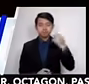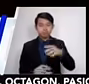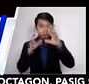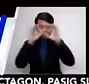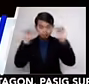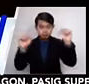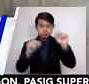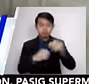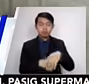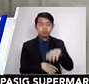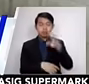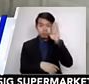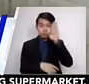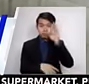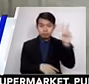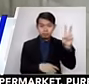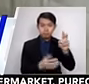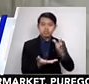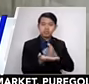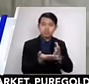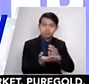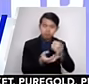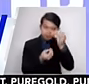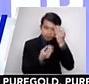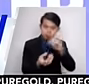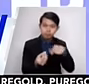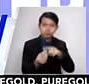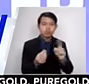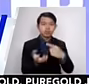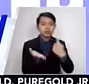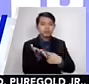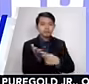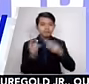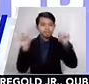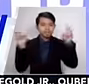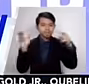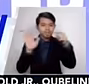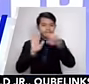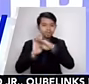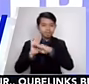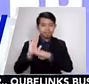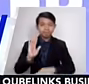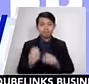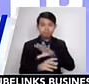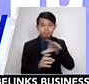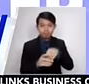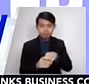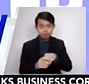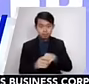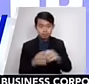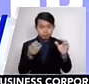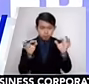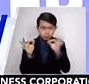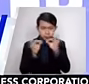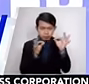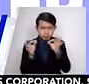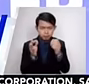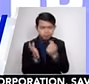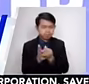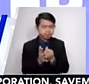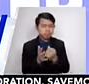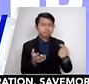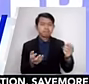tatalakayin niya sa zona mamaya Kasama rin oran ang pagsugpo sa droga at mga issu sa seguridad ng